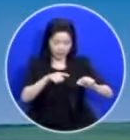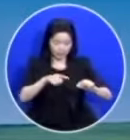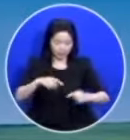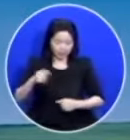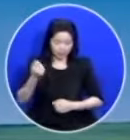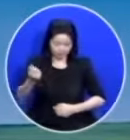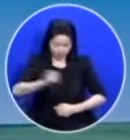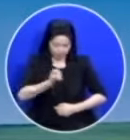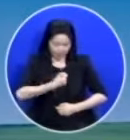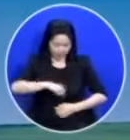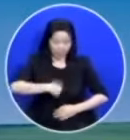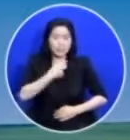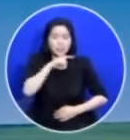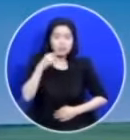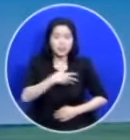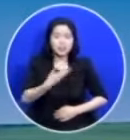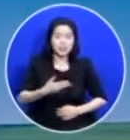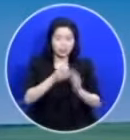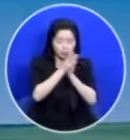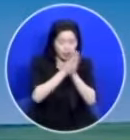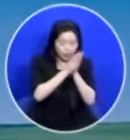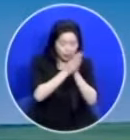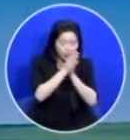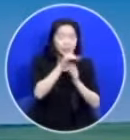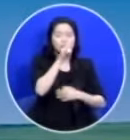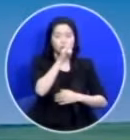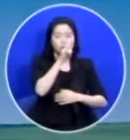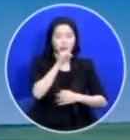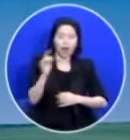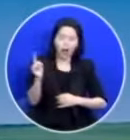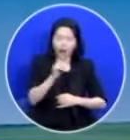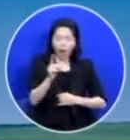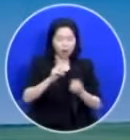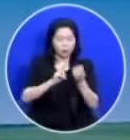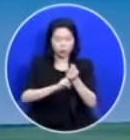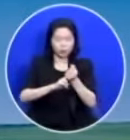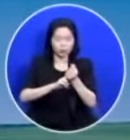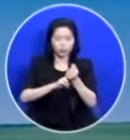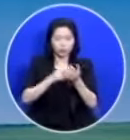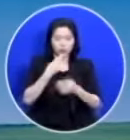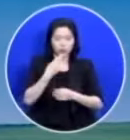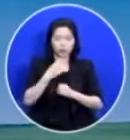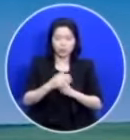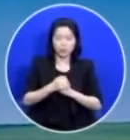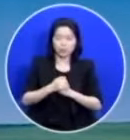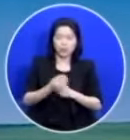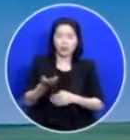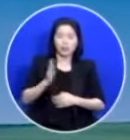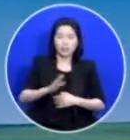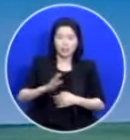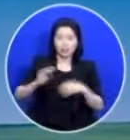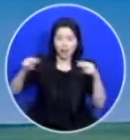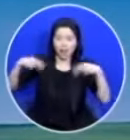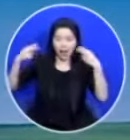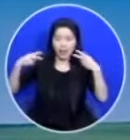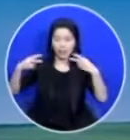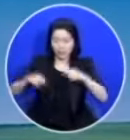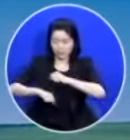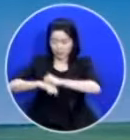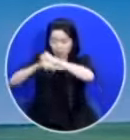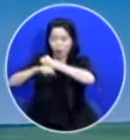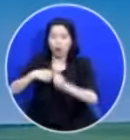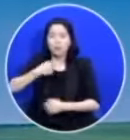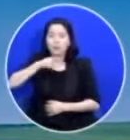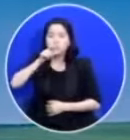빌었대요 그런데도 아무 기적도 이적도 일어나지 않았습니다 그런데 엘리야는 자기 장작 더미에 물을